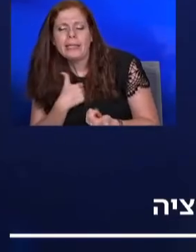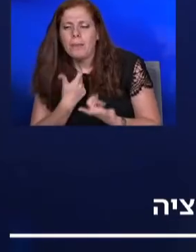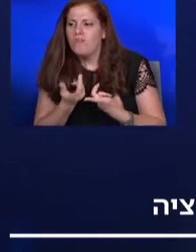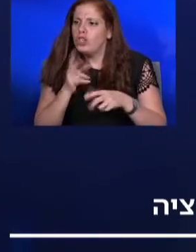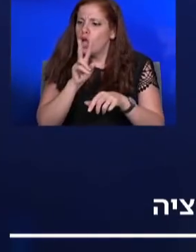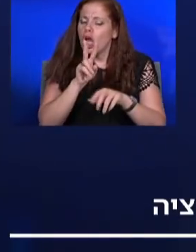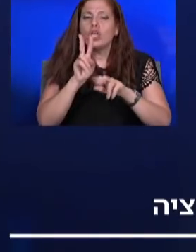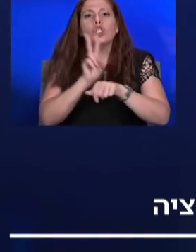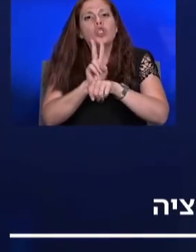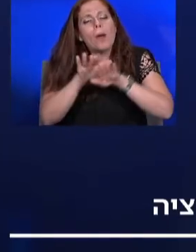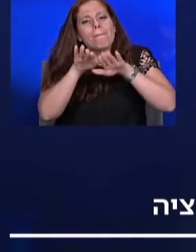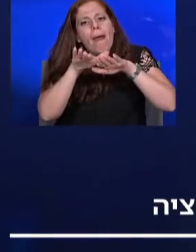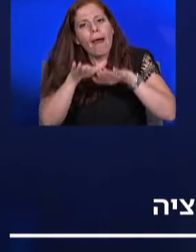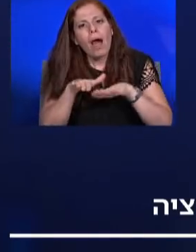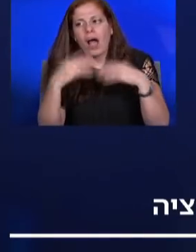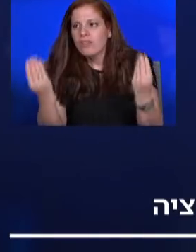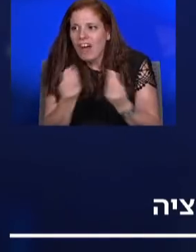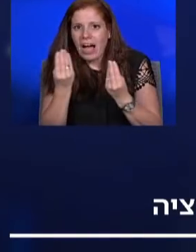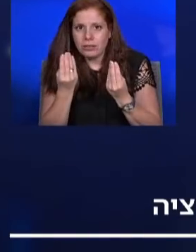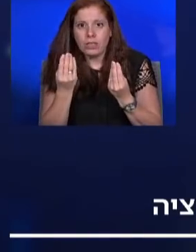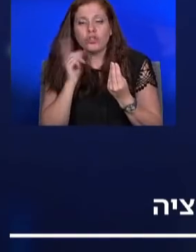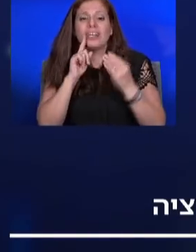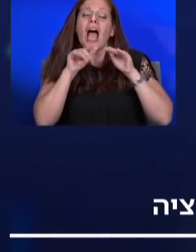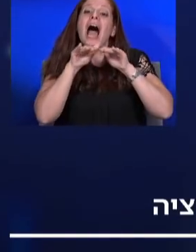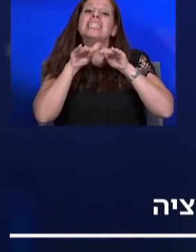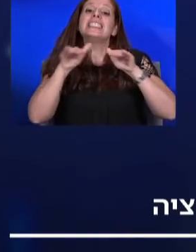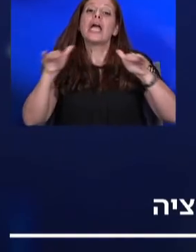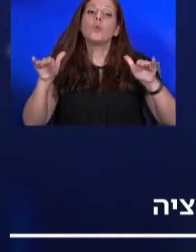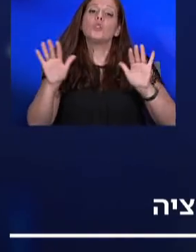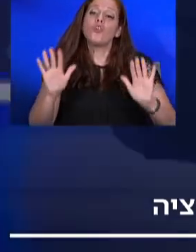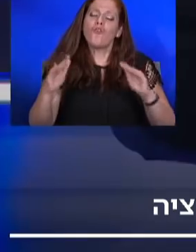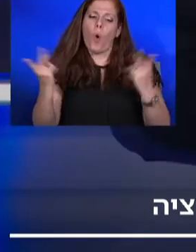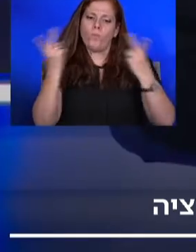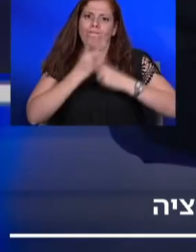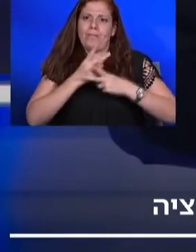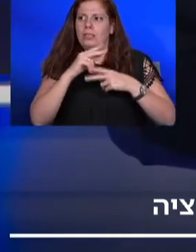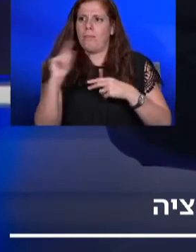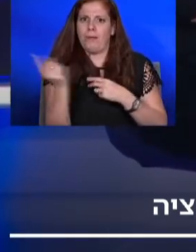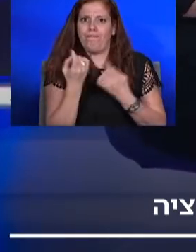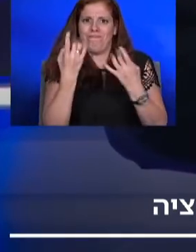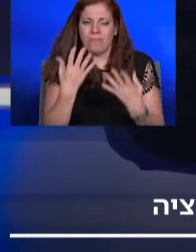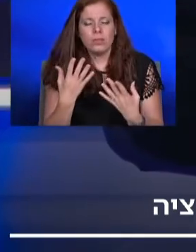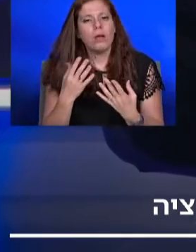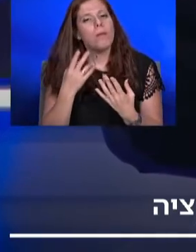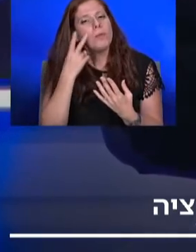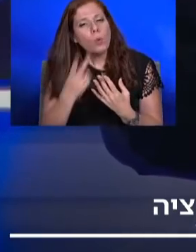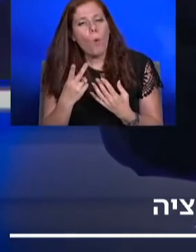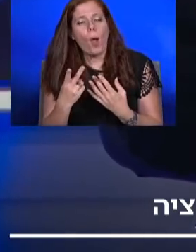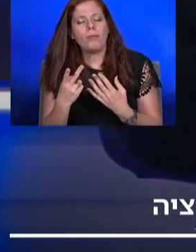הדבר העלום הזה שנקרא הסטטוס קוו, אז דווקא פה פתאום רואים שהקואליציה נתפסת בכלכלתה,